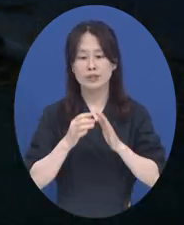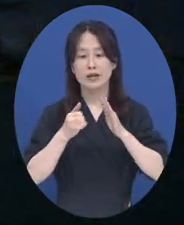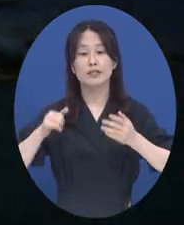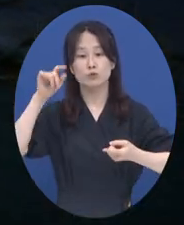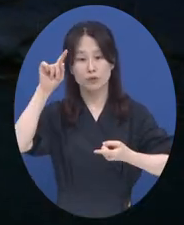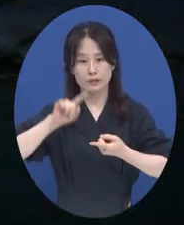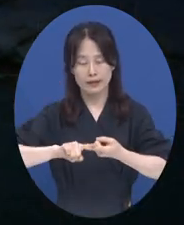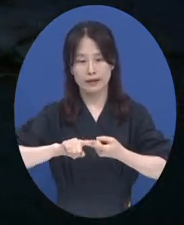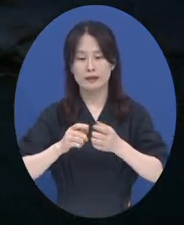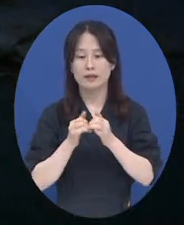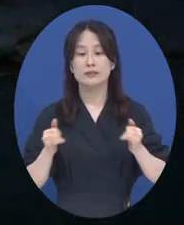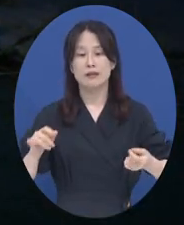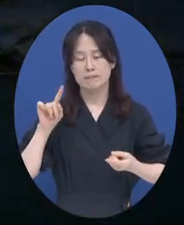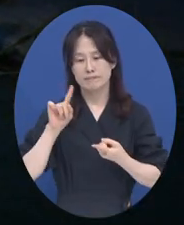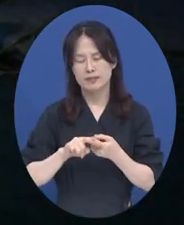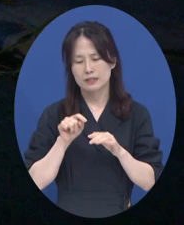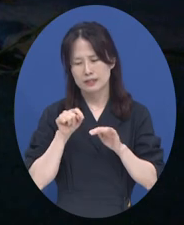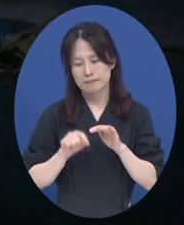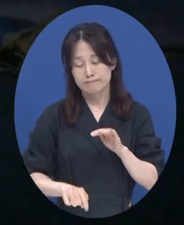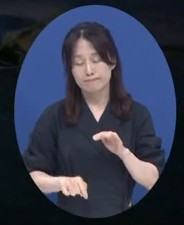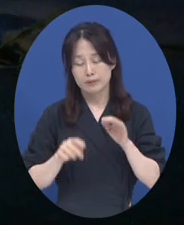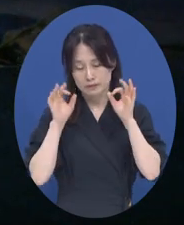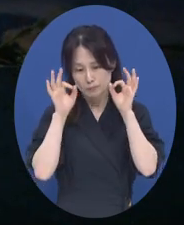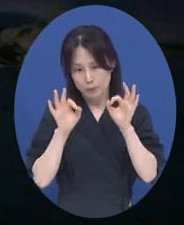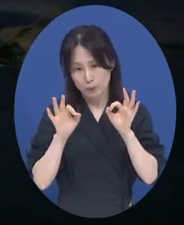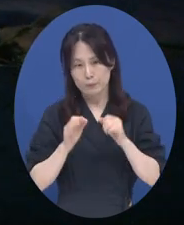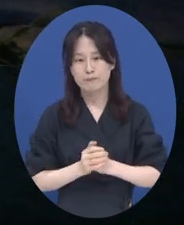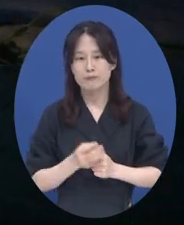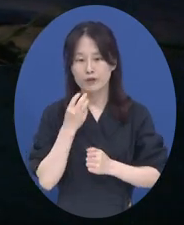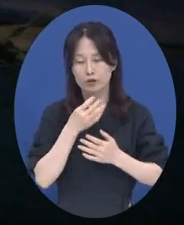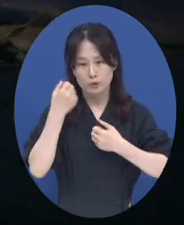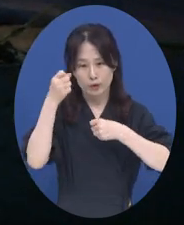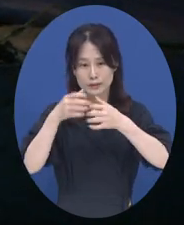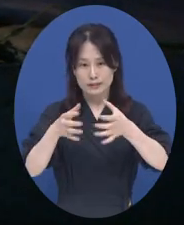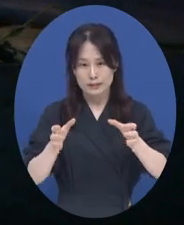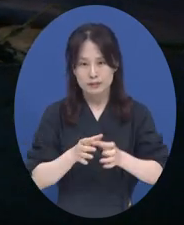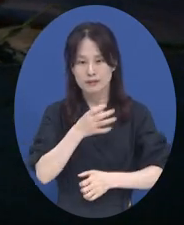대한 또 인간에 대한 깊은 시선, 경기도